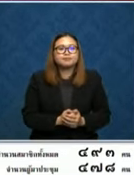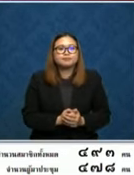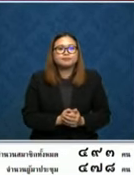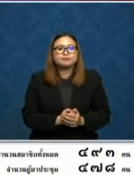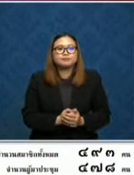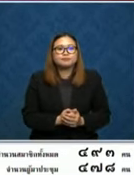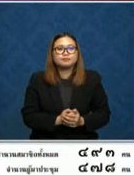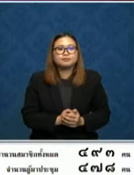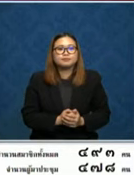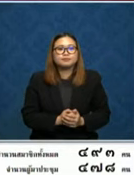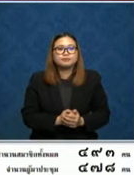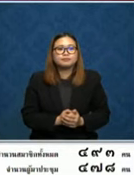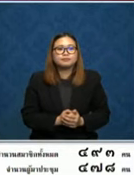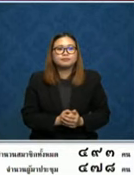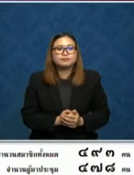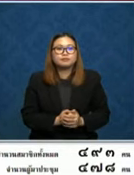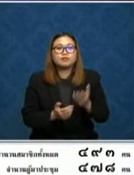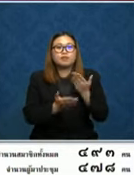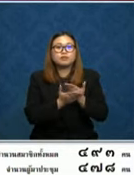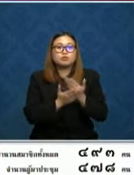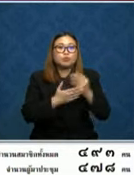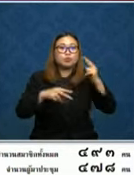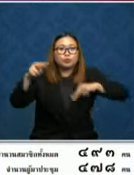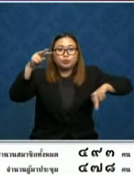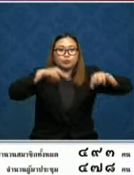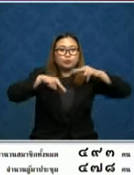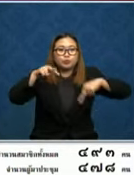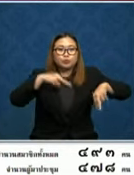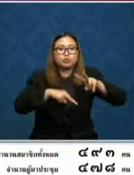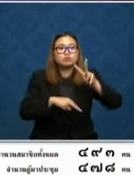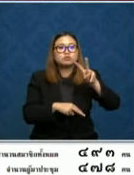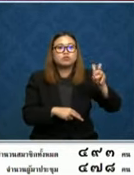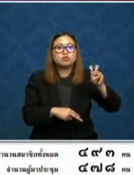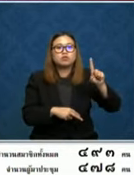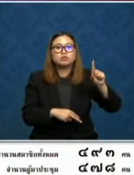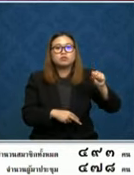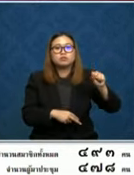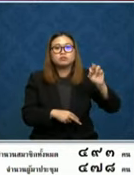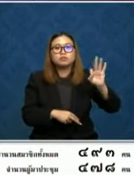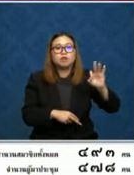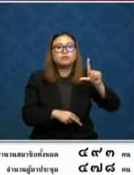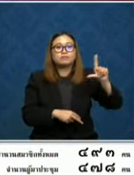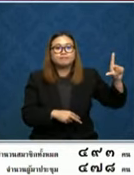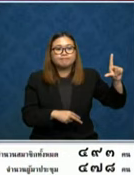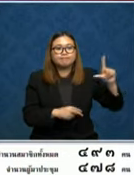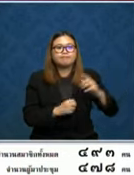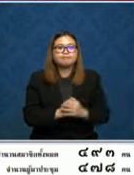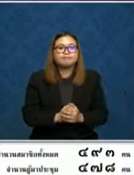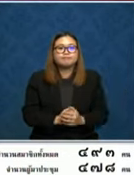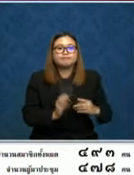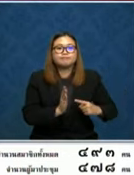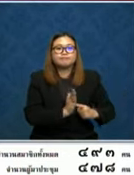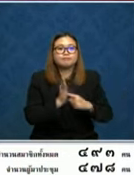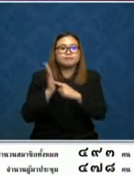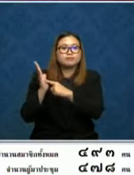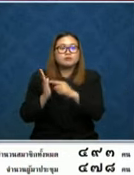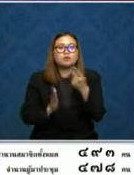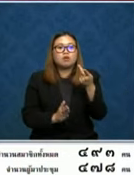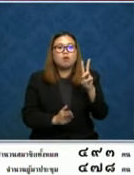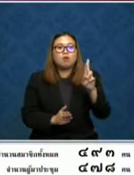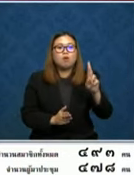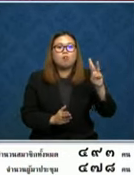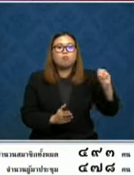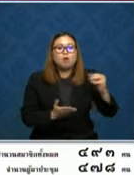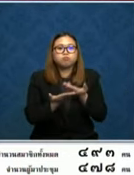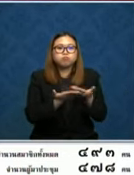391,848,538 บาทรวมค่าควบคุมการก่อสร้างอีก29ล้านกว่าบาทและได้มีการเสนอเรื่องนี้ต่อครม.เพื่อพิจ